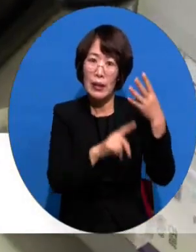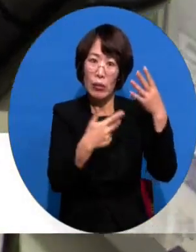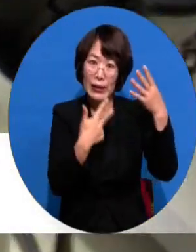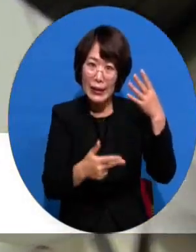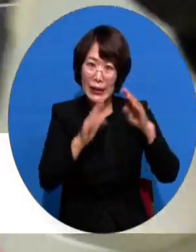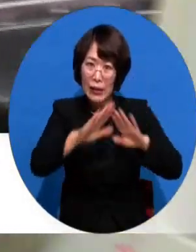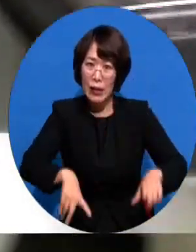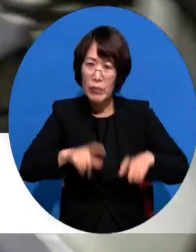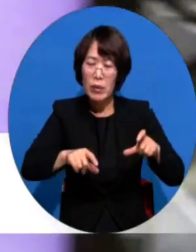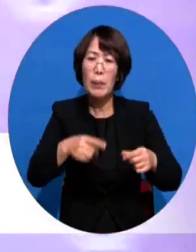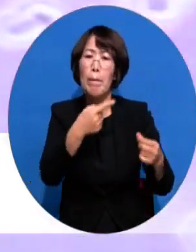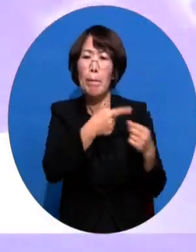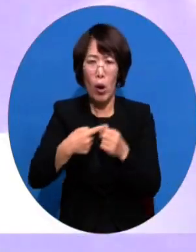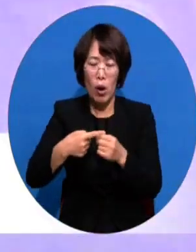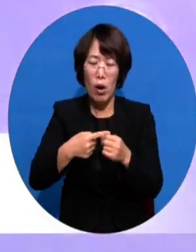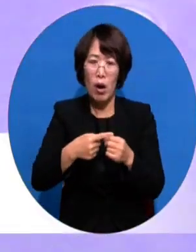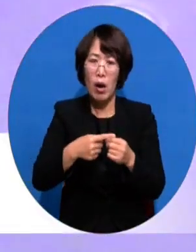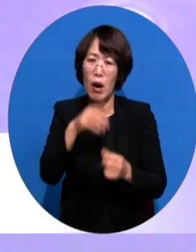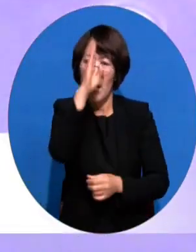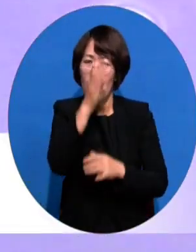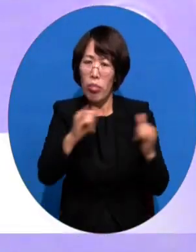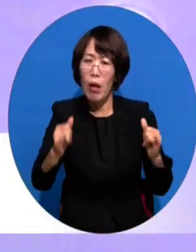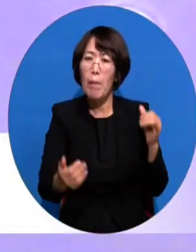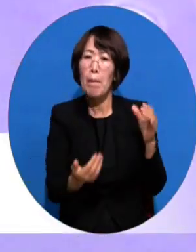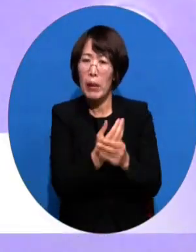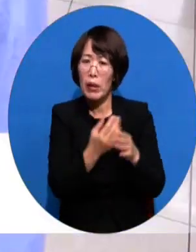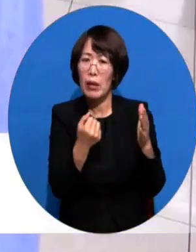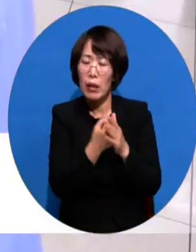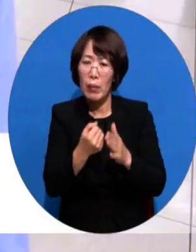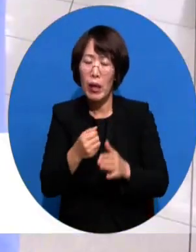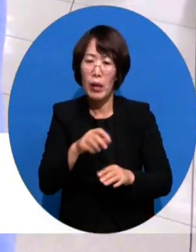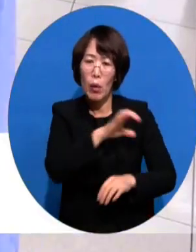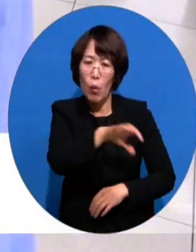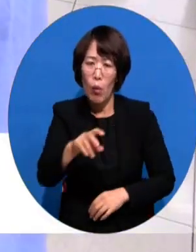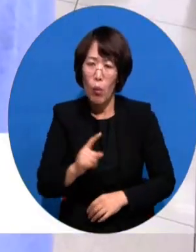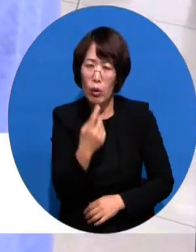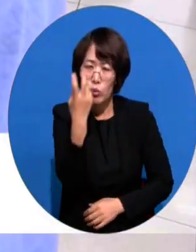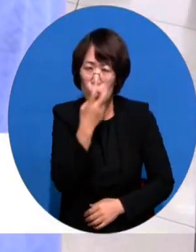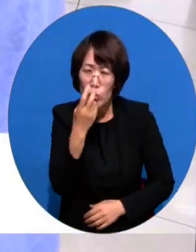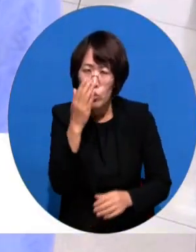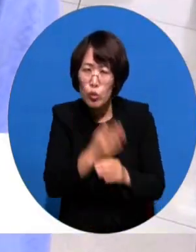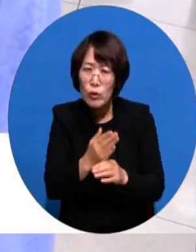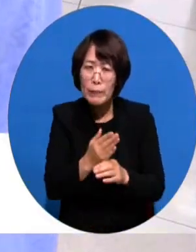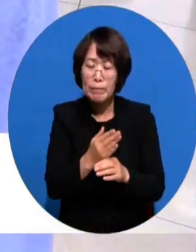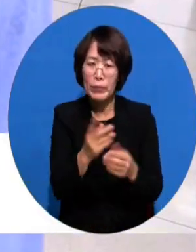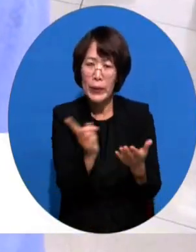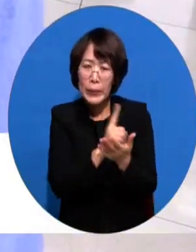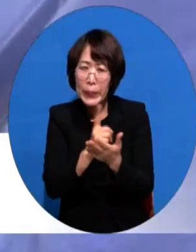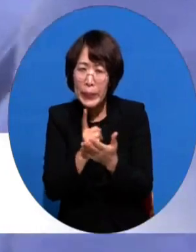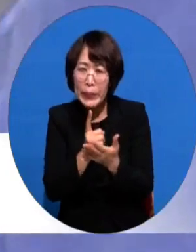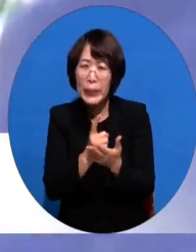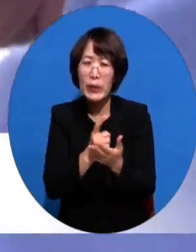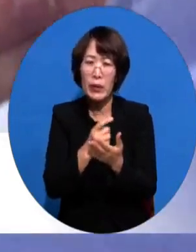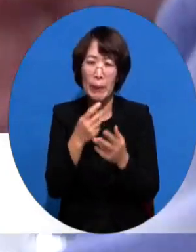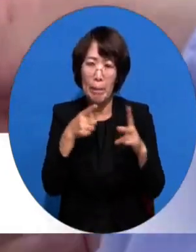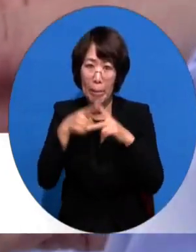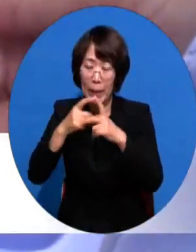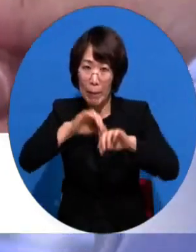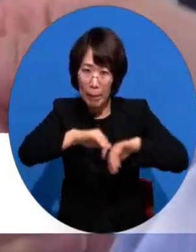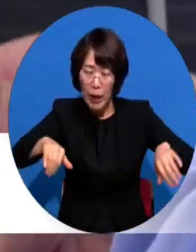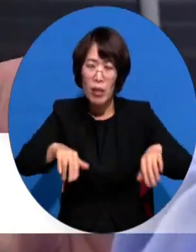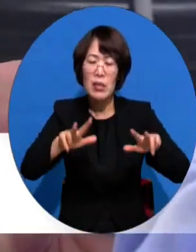전남에서 첫 번째 m 폭스 환자가 발생함에 따라 역학조사를 통해 노출 위험도에 따라 접촉자를 관리하고